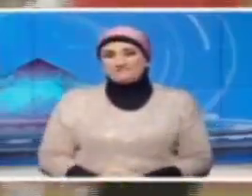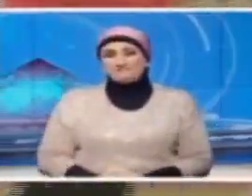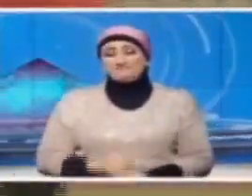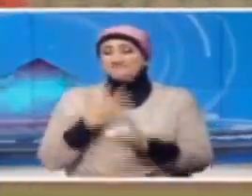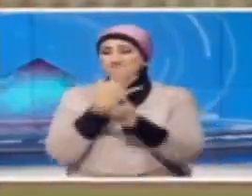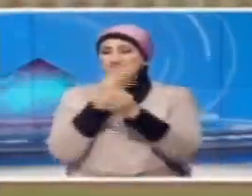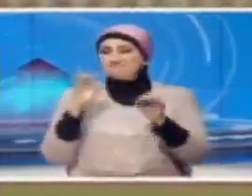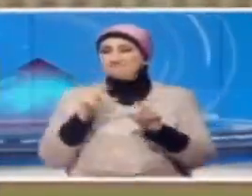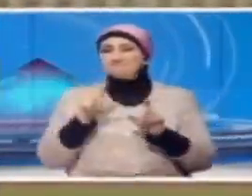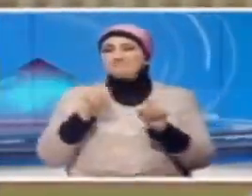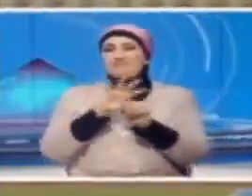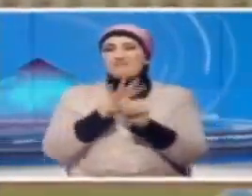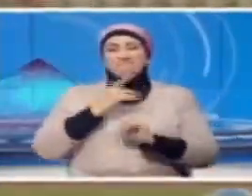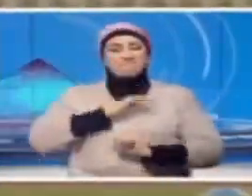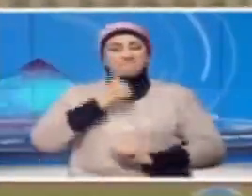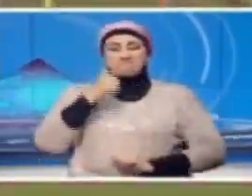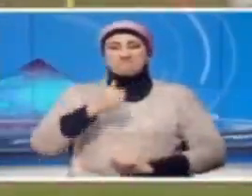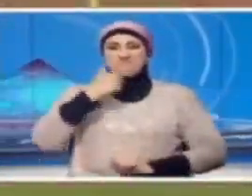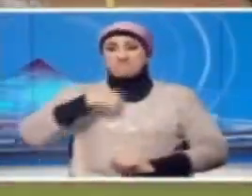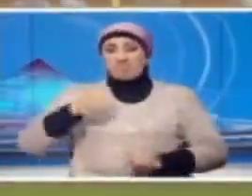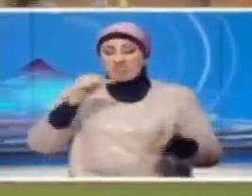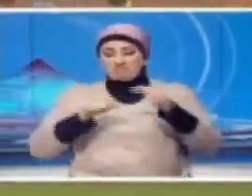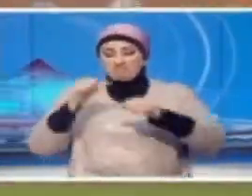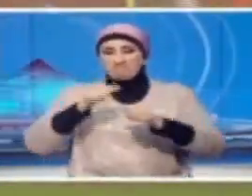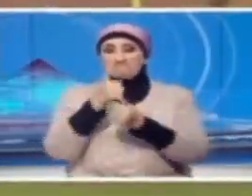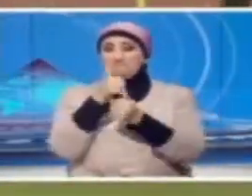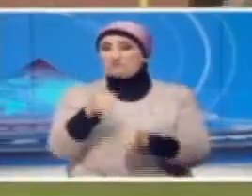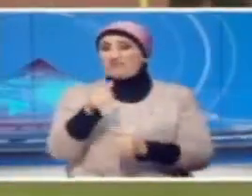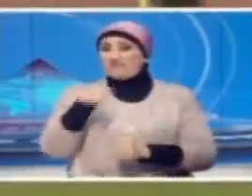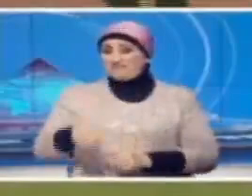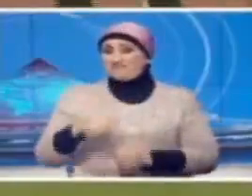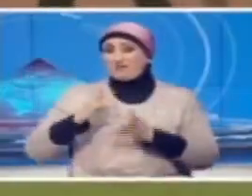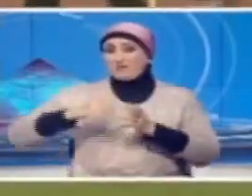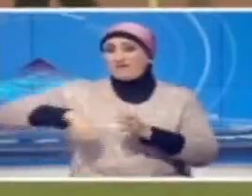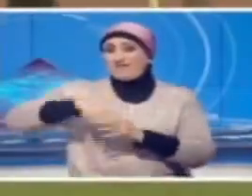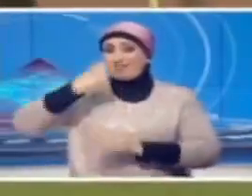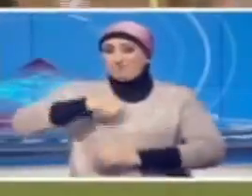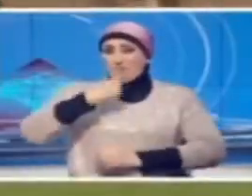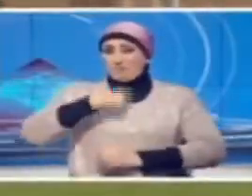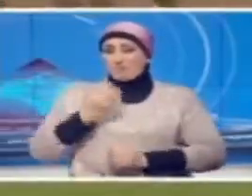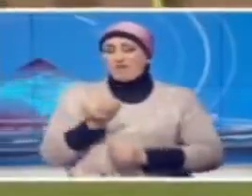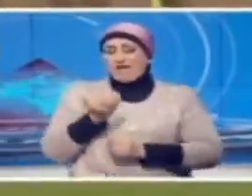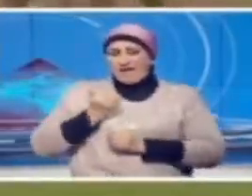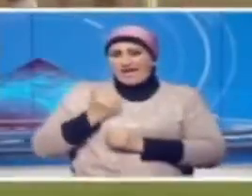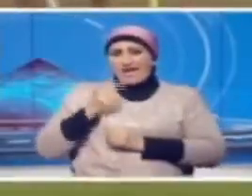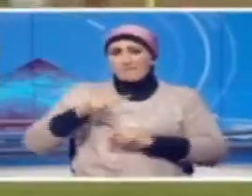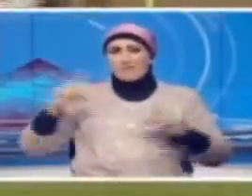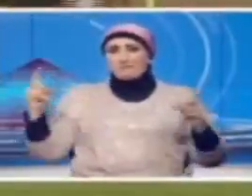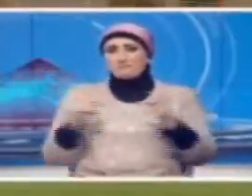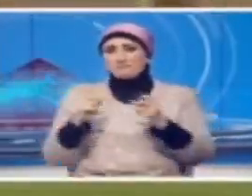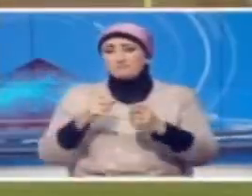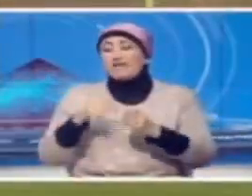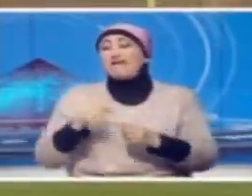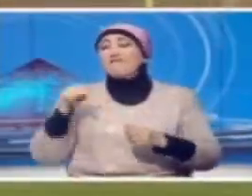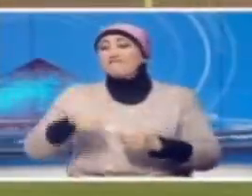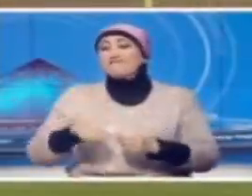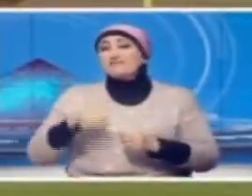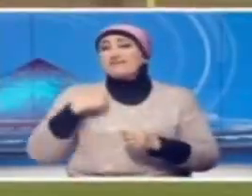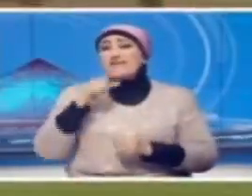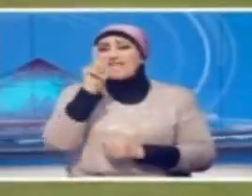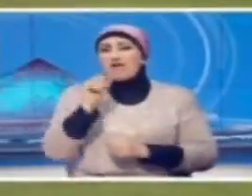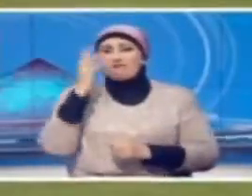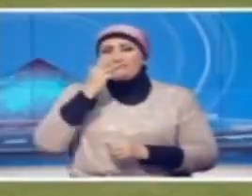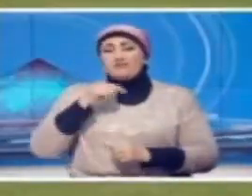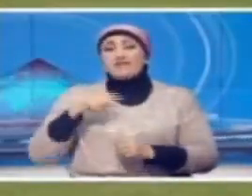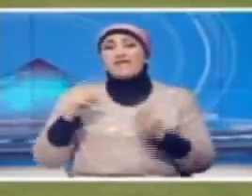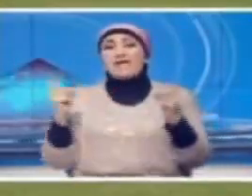سلبية المسحة الطبية لجميع أعضاء المنتخب الوطني لكرة القدم استعدادا لنهائي أمم إفريقيا أمام السنغال.